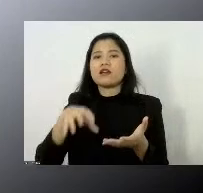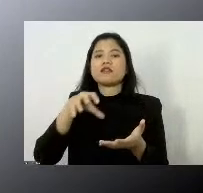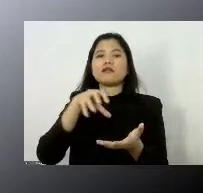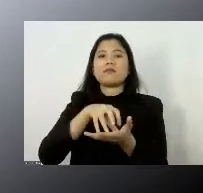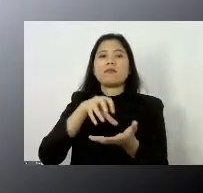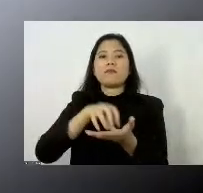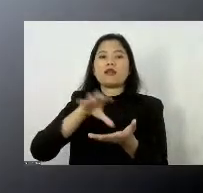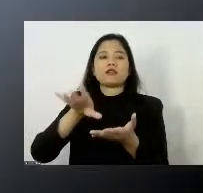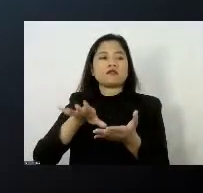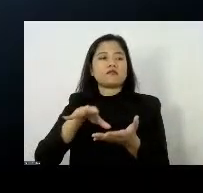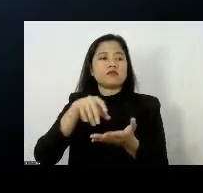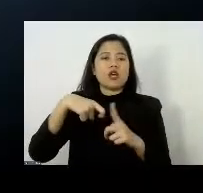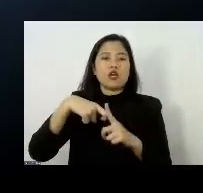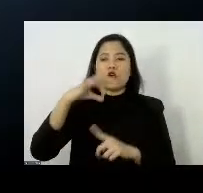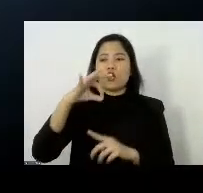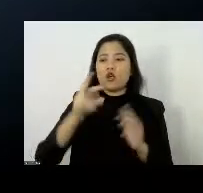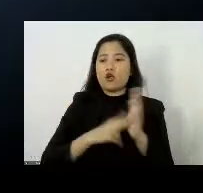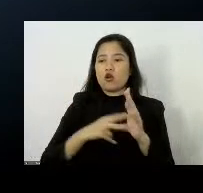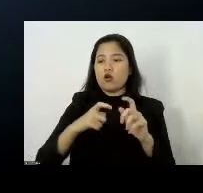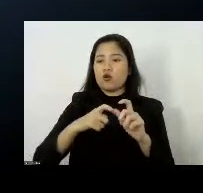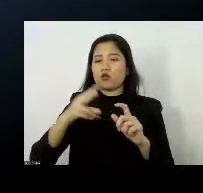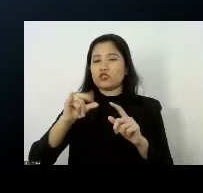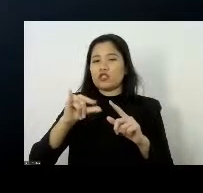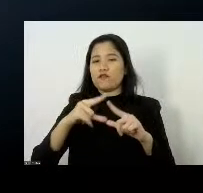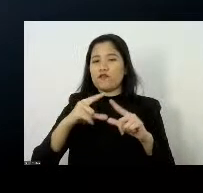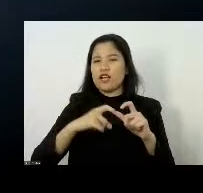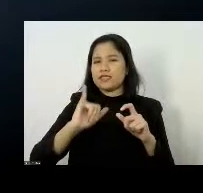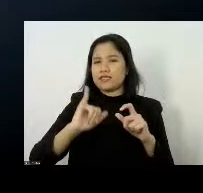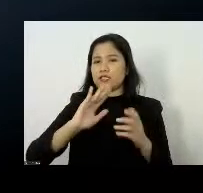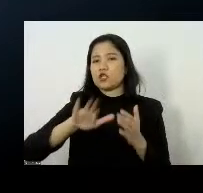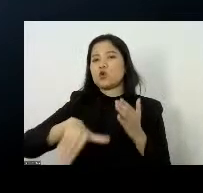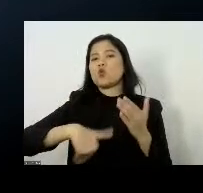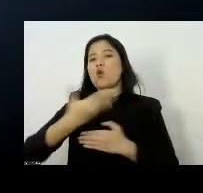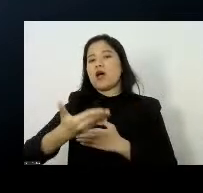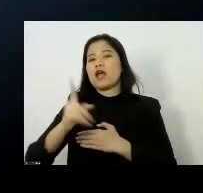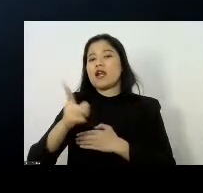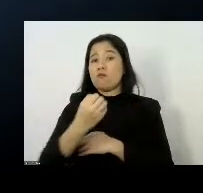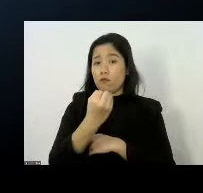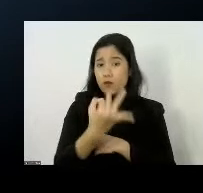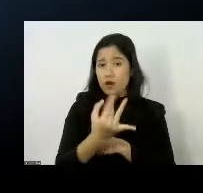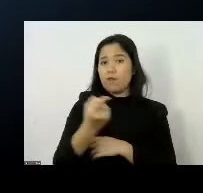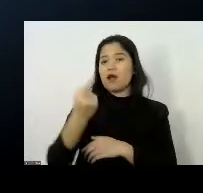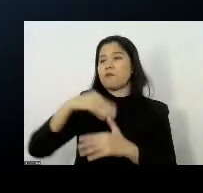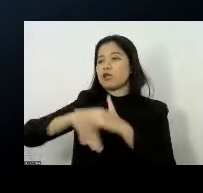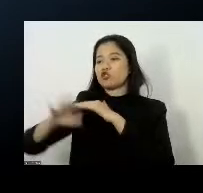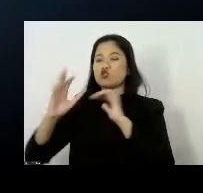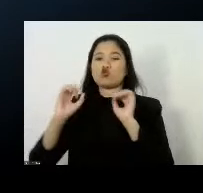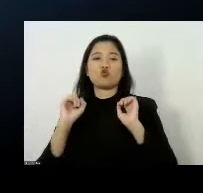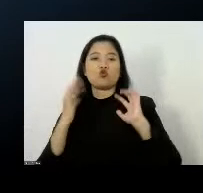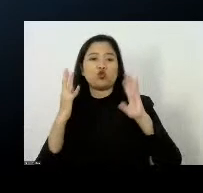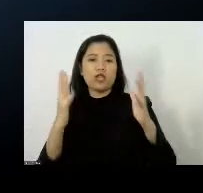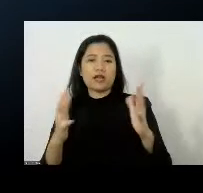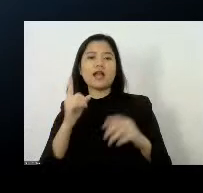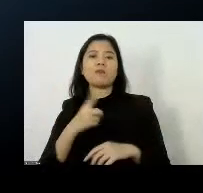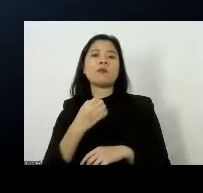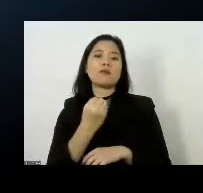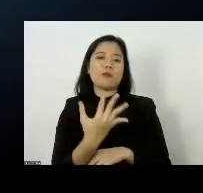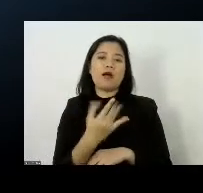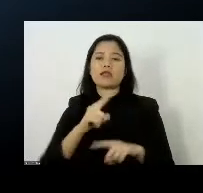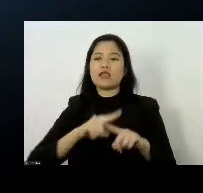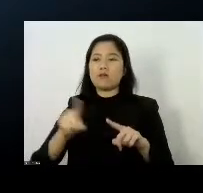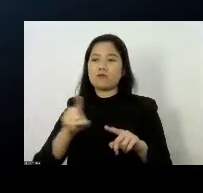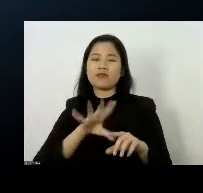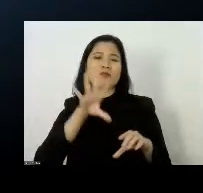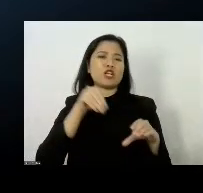lahan yang beragam tentunya sebagian masih di dalam kawasan hutan walaupun bukan kawasan konservasi tapi statusnya masih